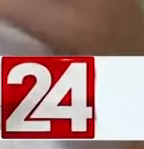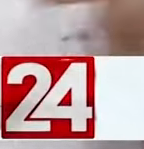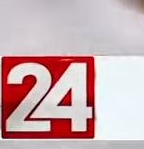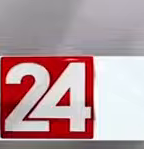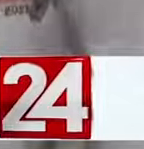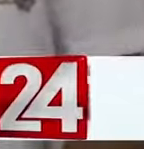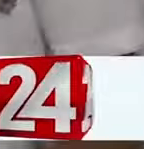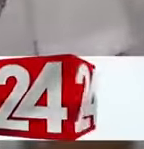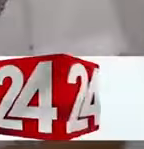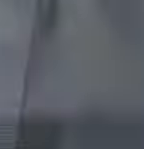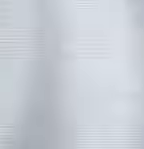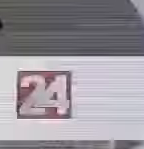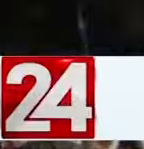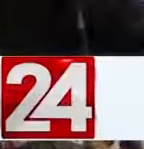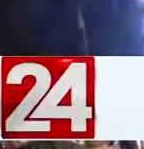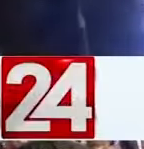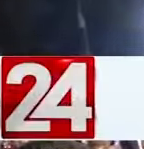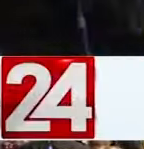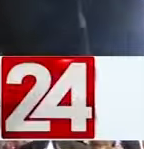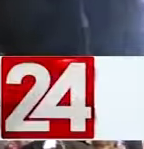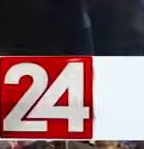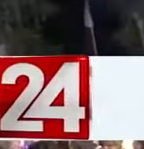kanilang paglaya.